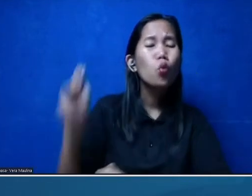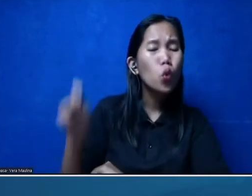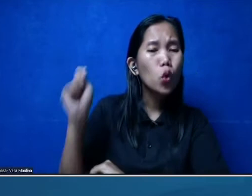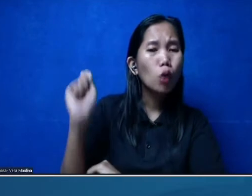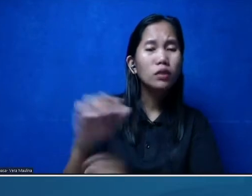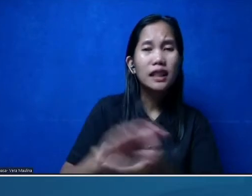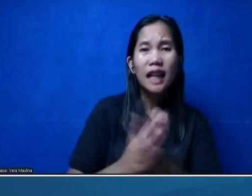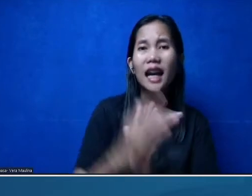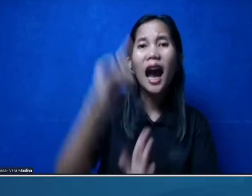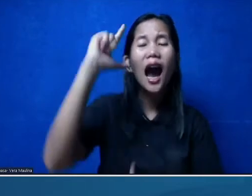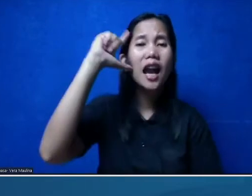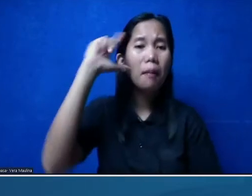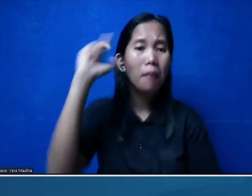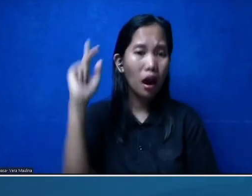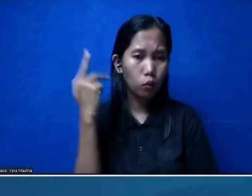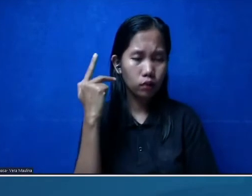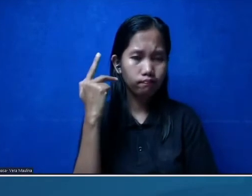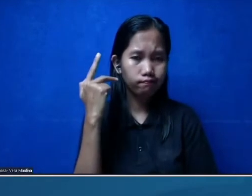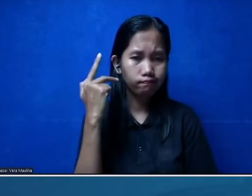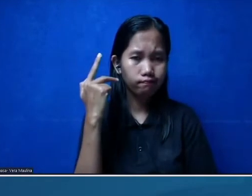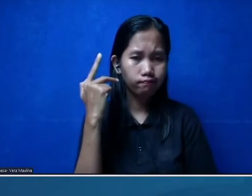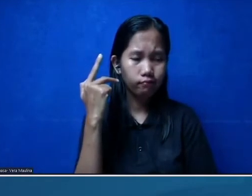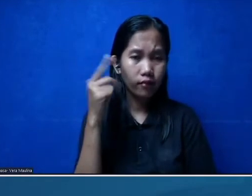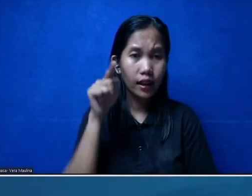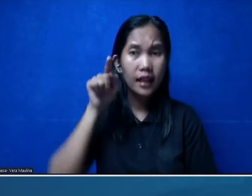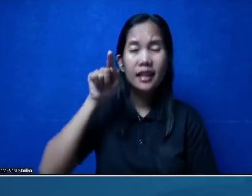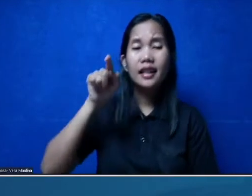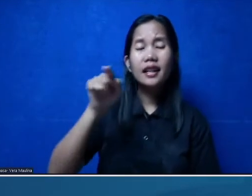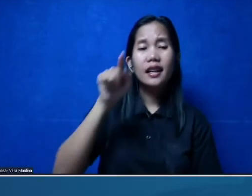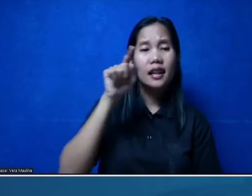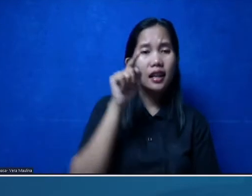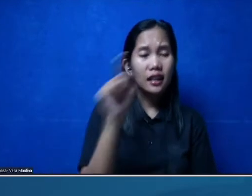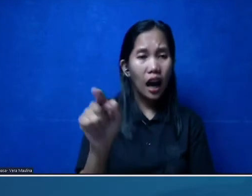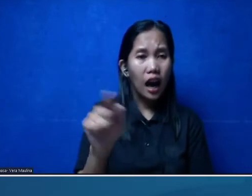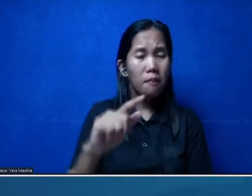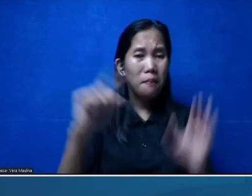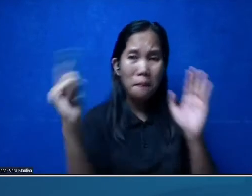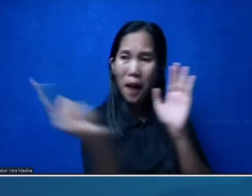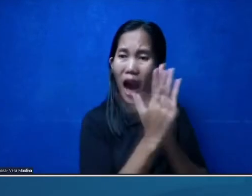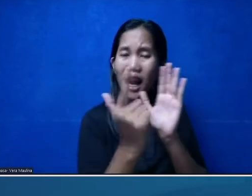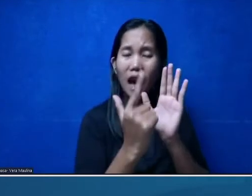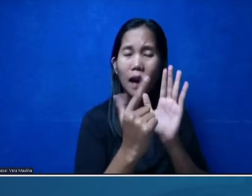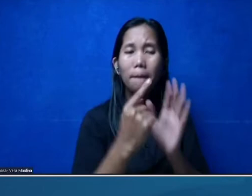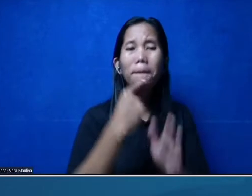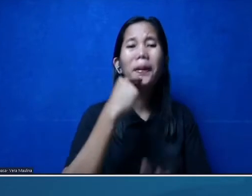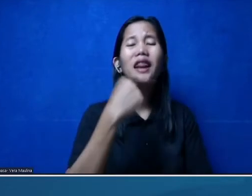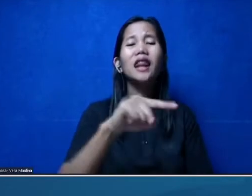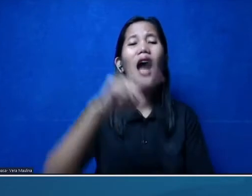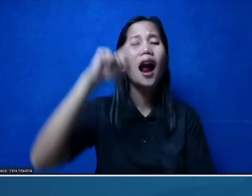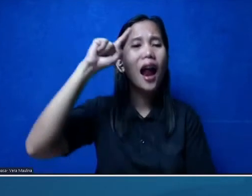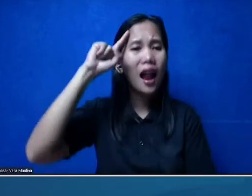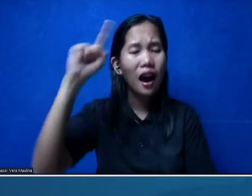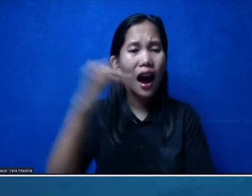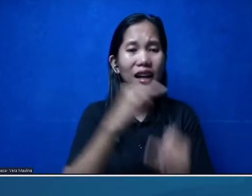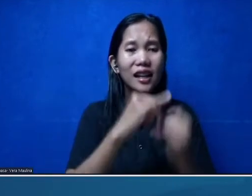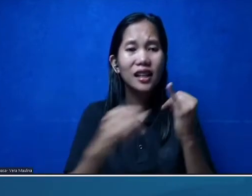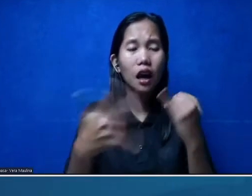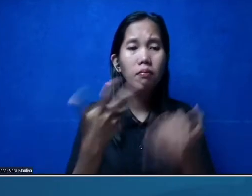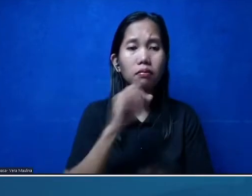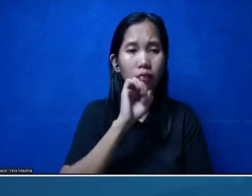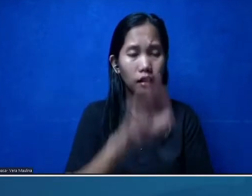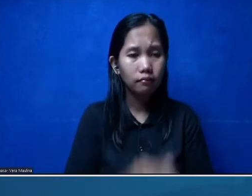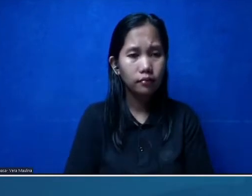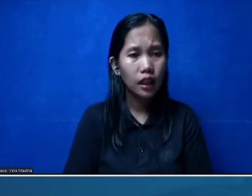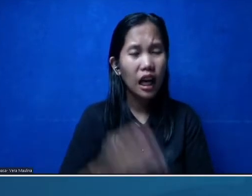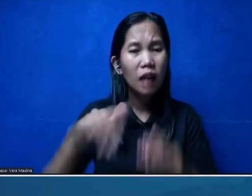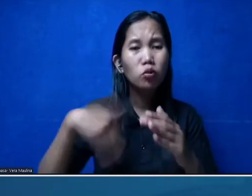berdosa kemudian dikatakan dua dosa itu apa dampaknya yang kelihatan Yesaya 59 ayat 2